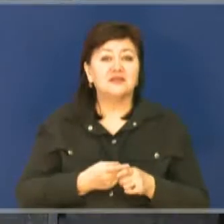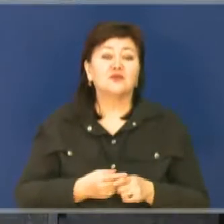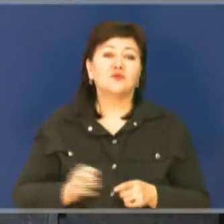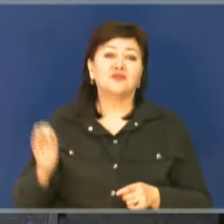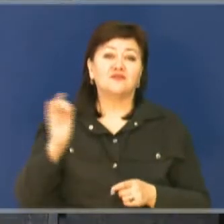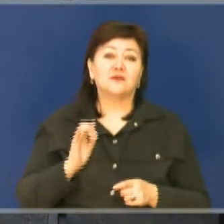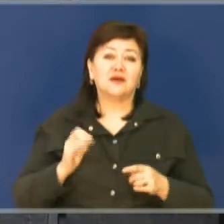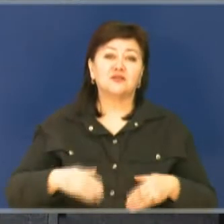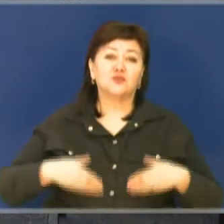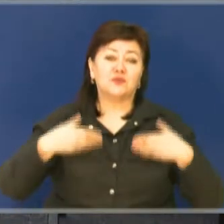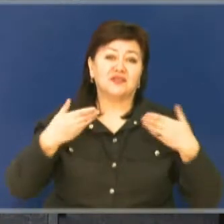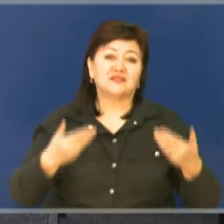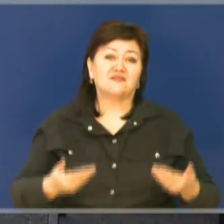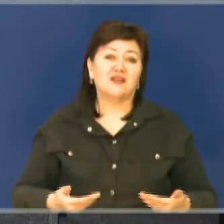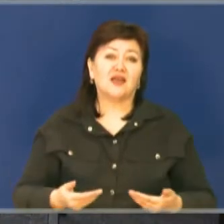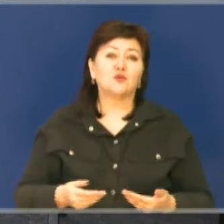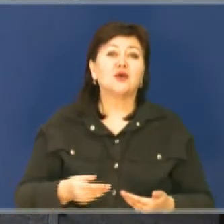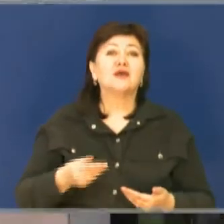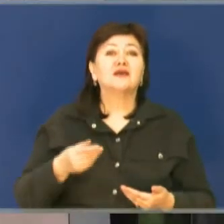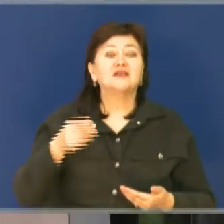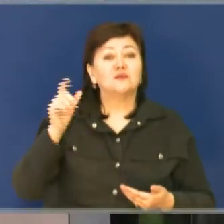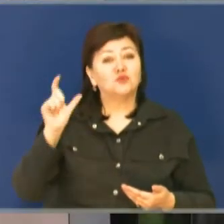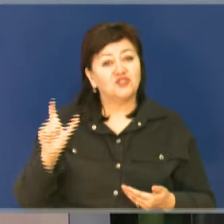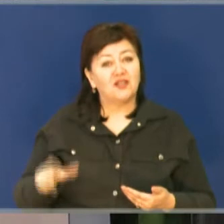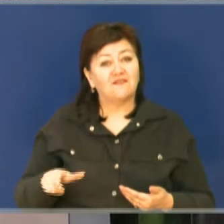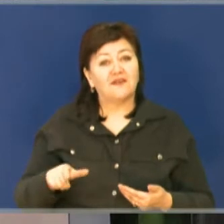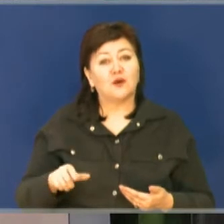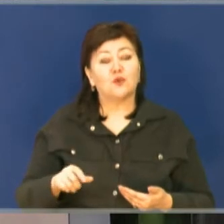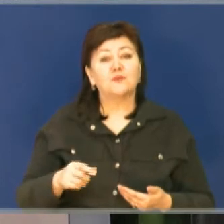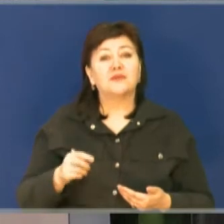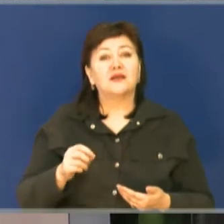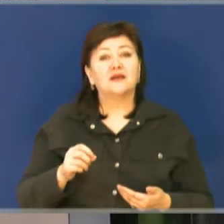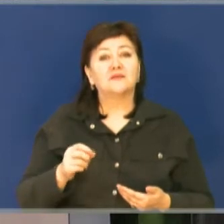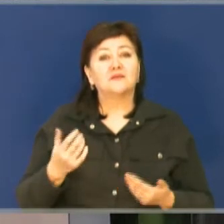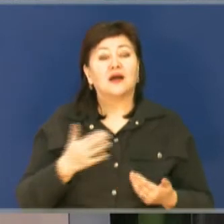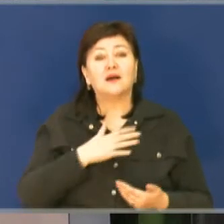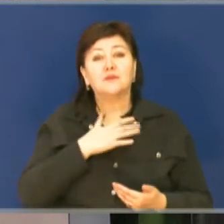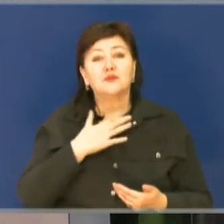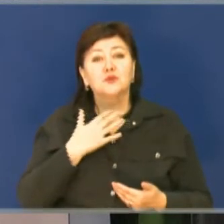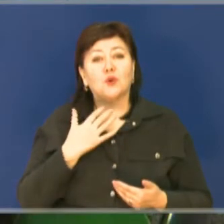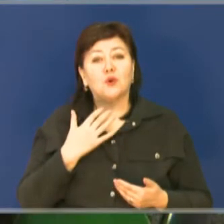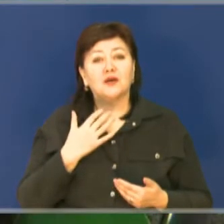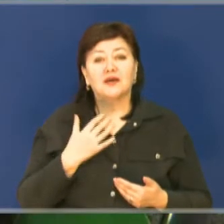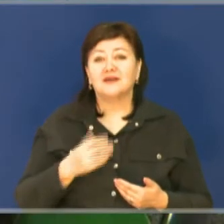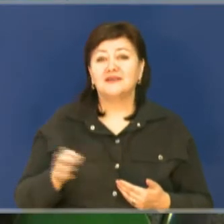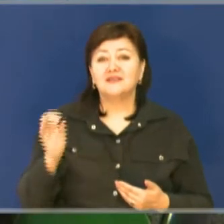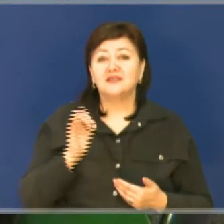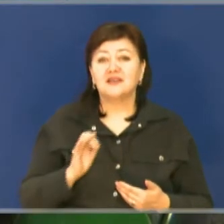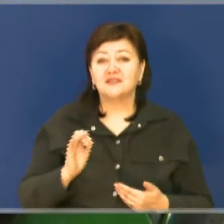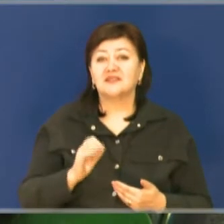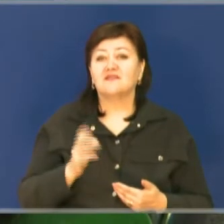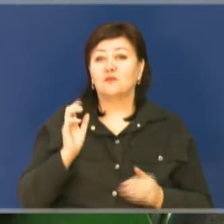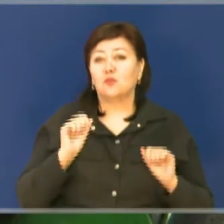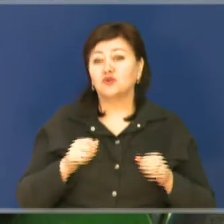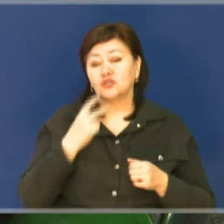На выставке, посвященной 120-летию поэта, представлены экспонаты, свидетельствующие о многогранности его личности. Здесь можно